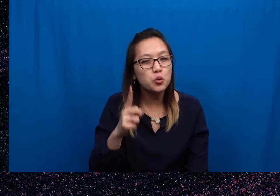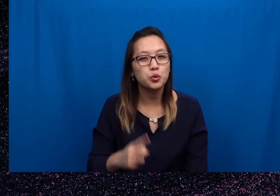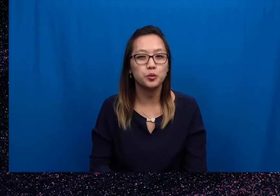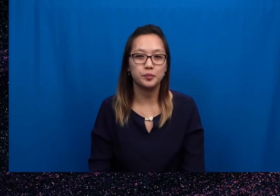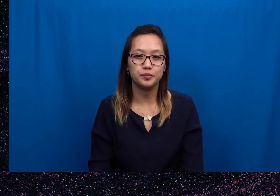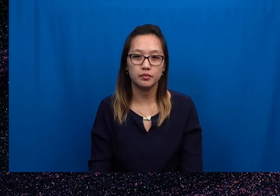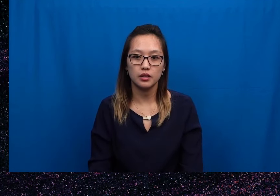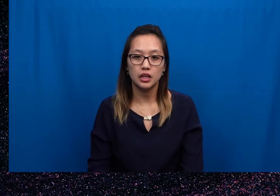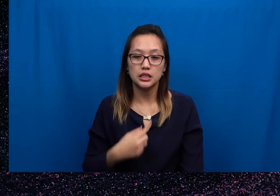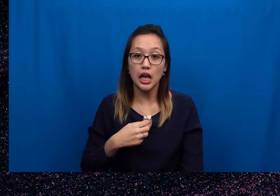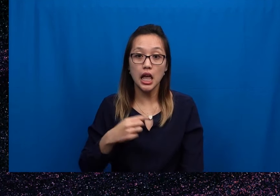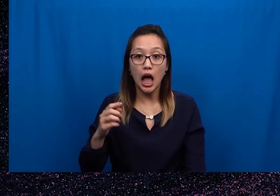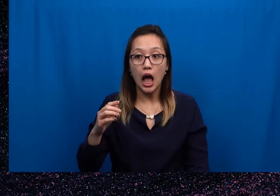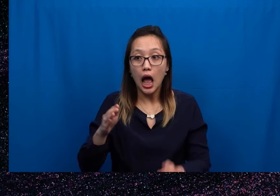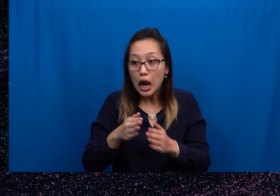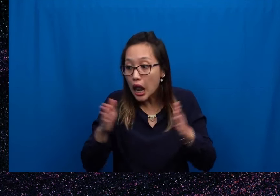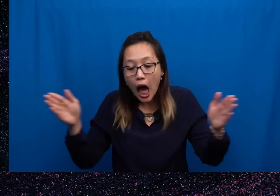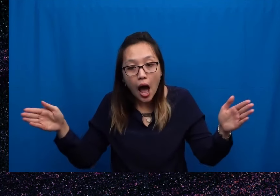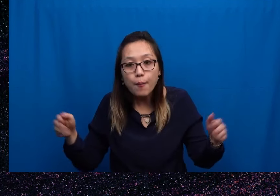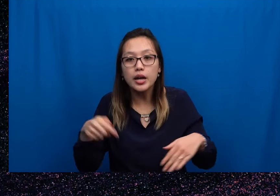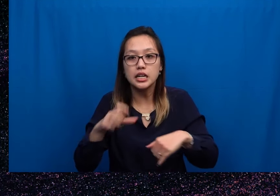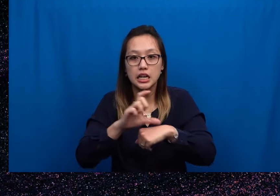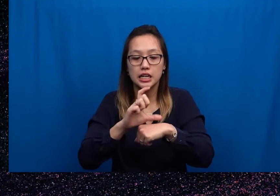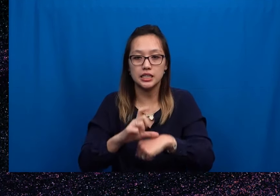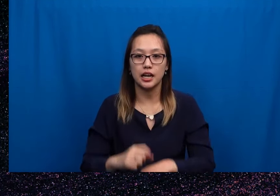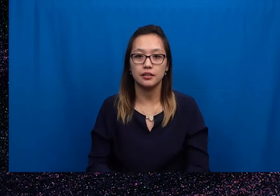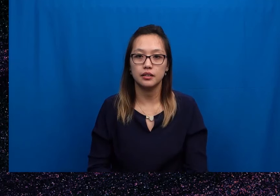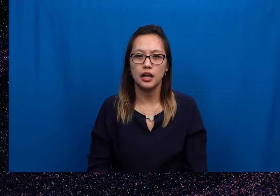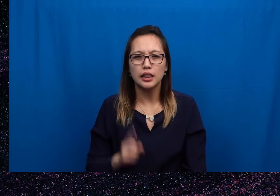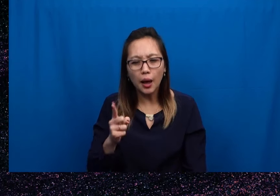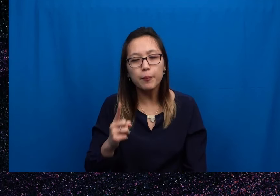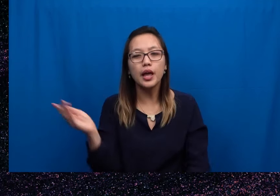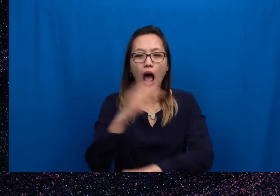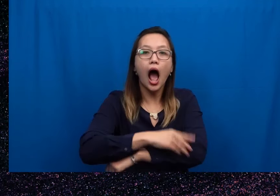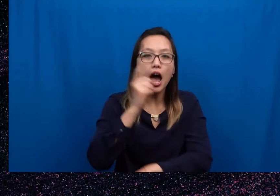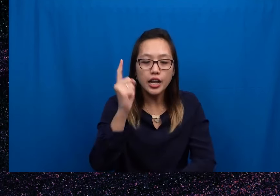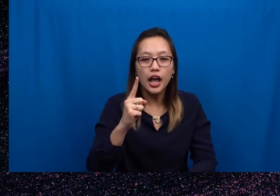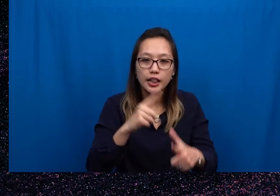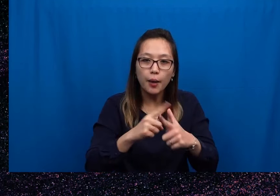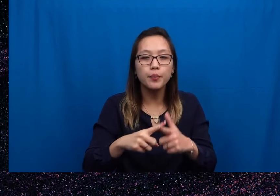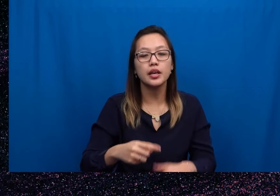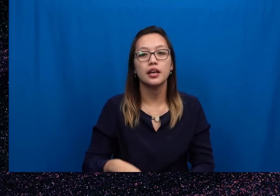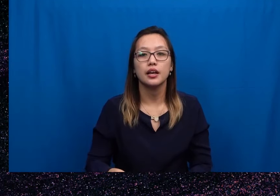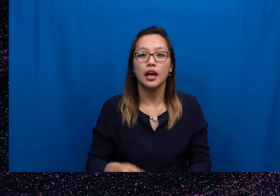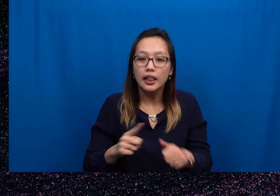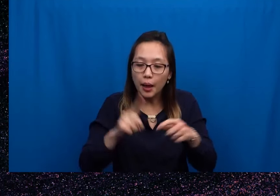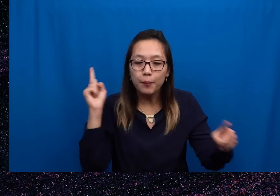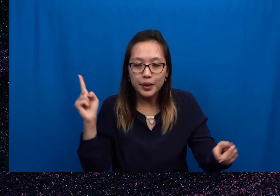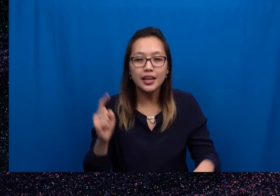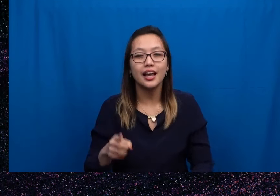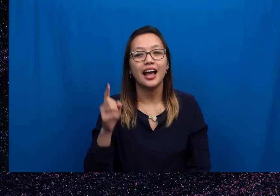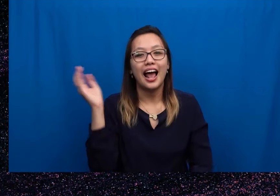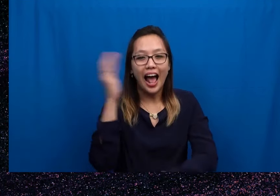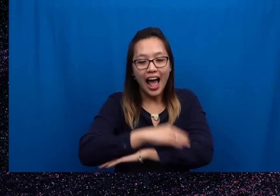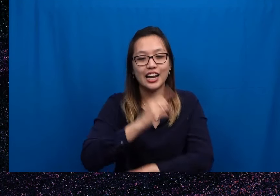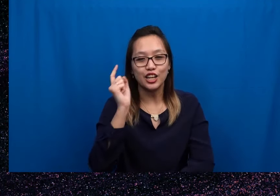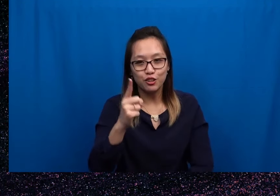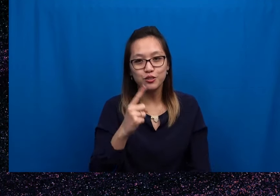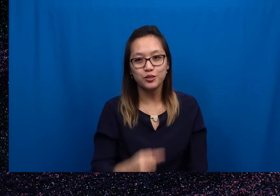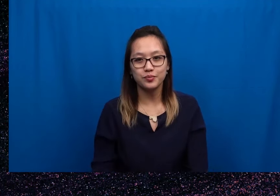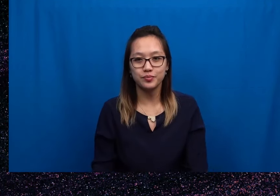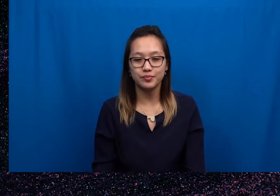di gereja. Tetapi hari itu ketika khotbah selesai disampaikan, semua